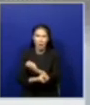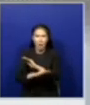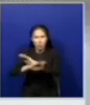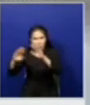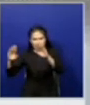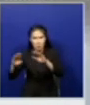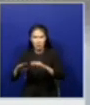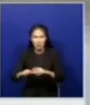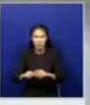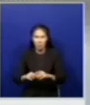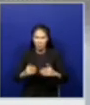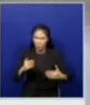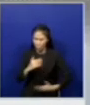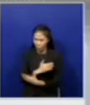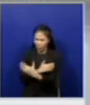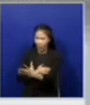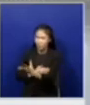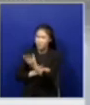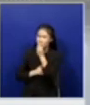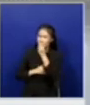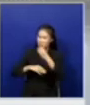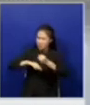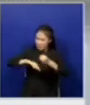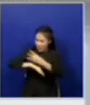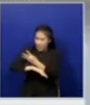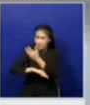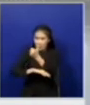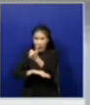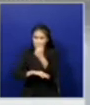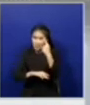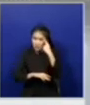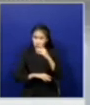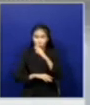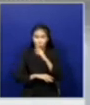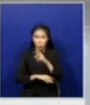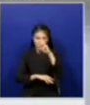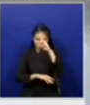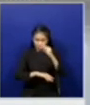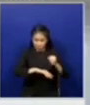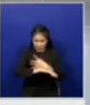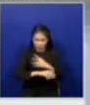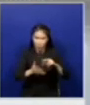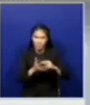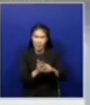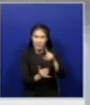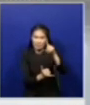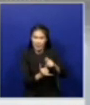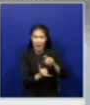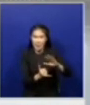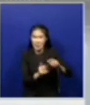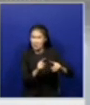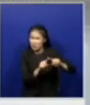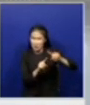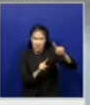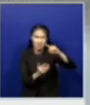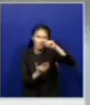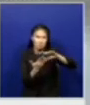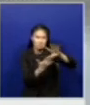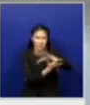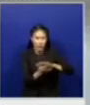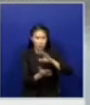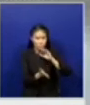เร็งและโรคมะเร็งก็เป็นสาเหตุการตายอันดับหนึ่งของประเทศไทยชั่วโมงละ8